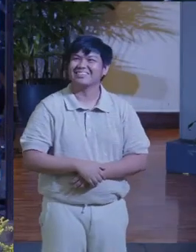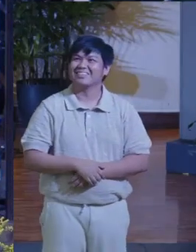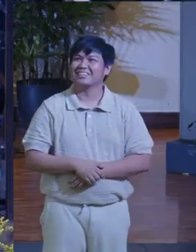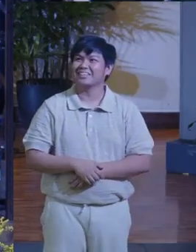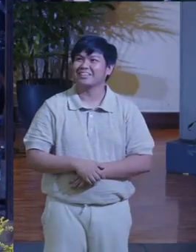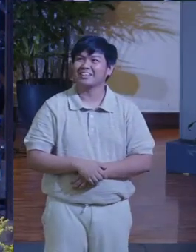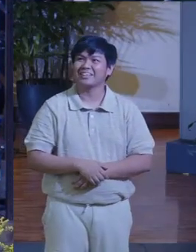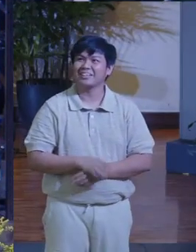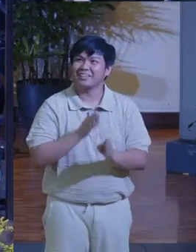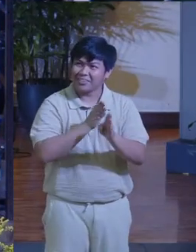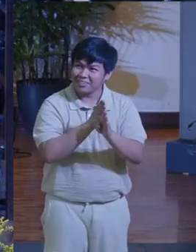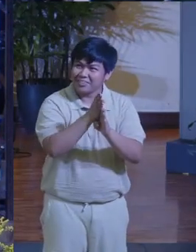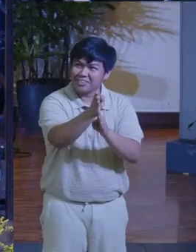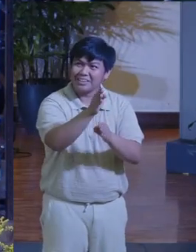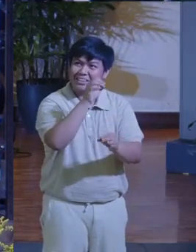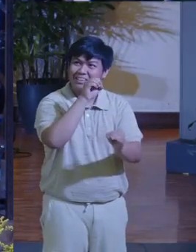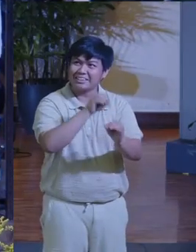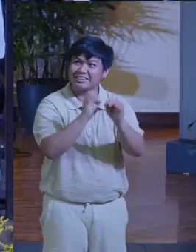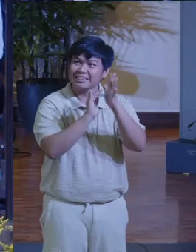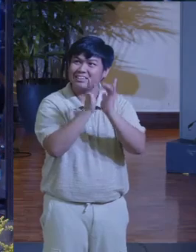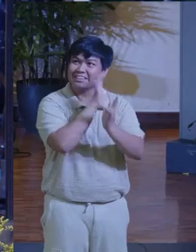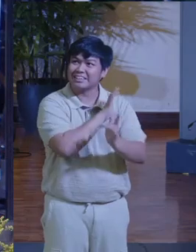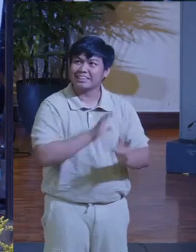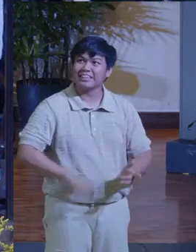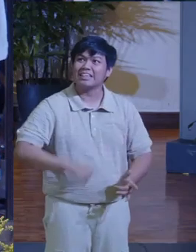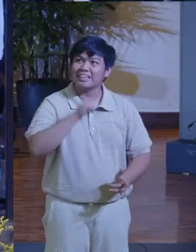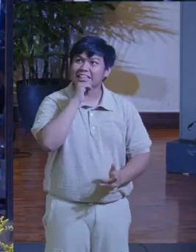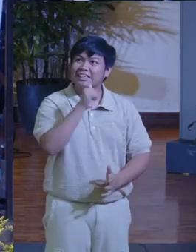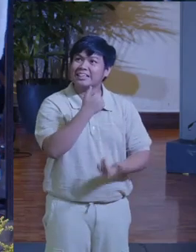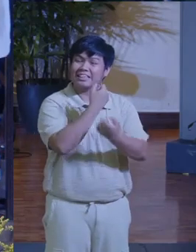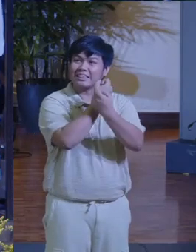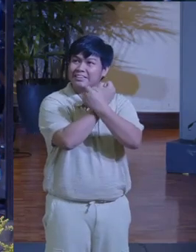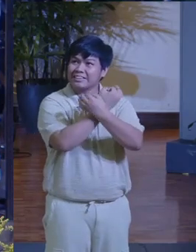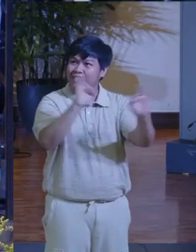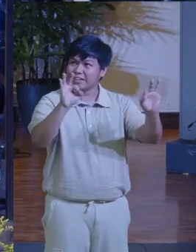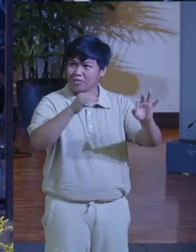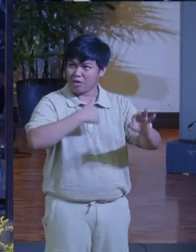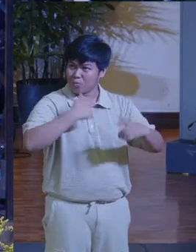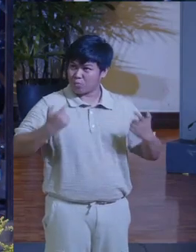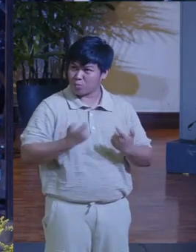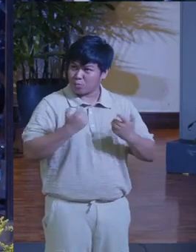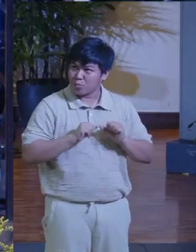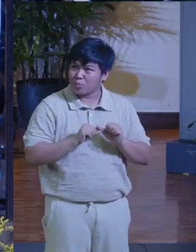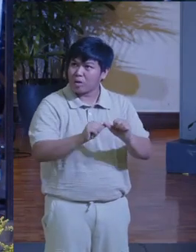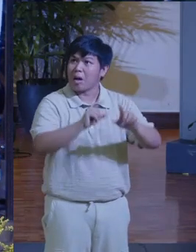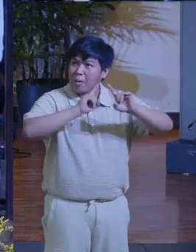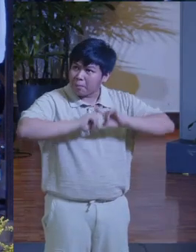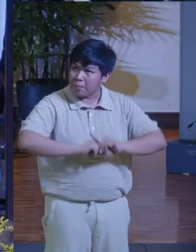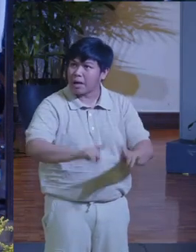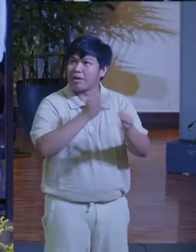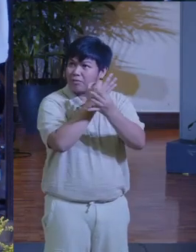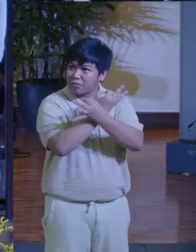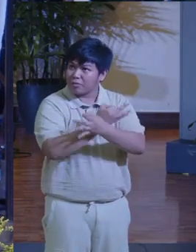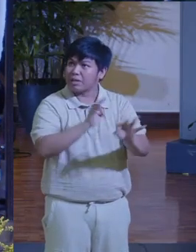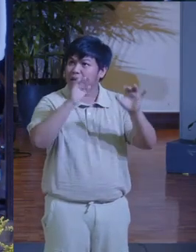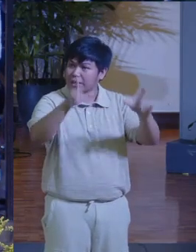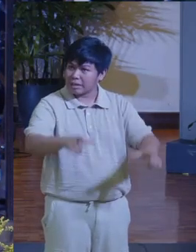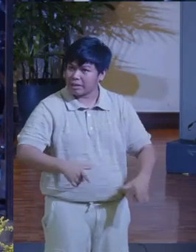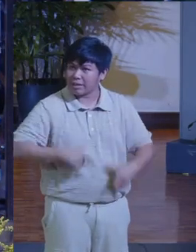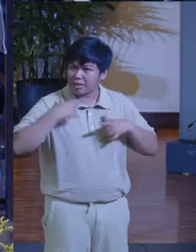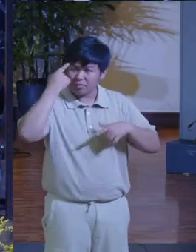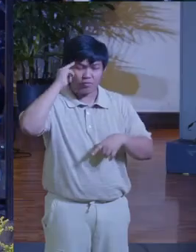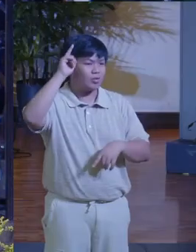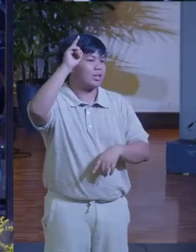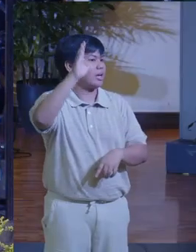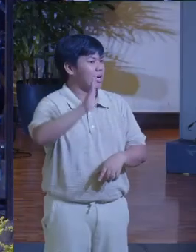kay Kristo ay hindi kalayaan na magkasala, kundi kalayaan na mabuhay para